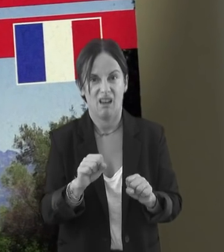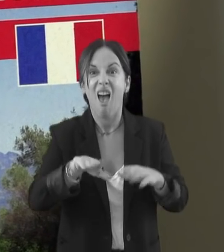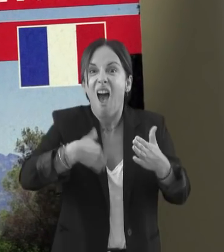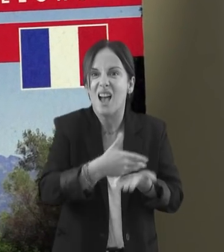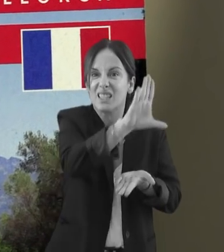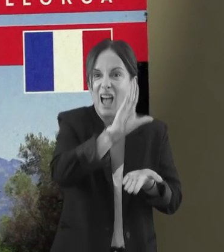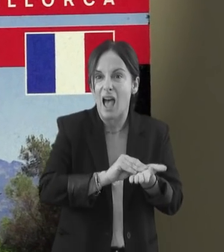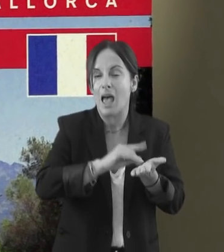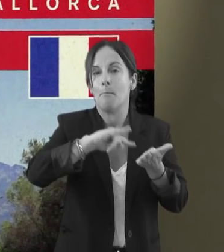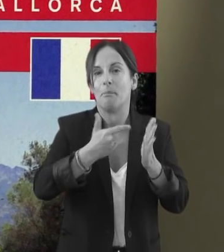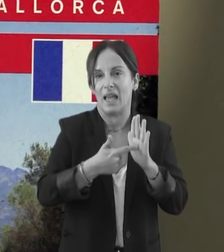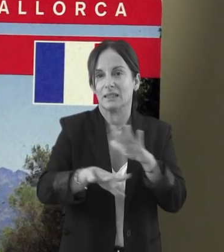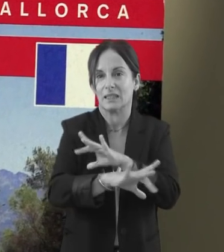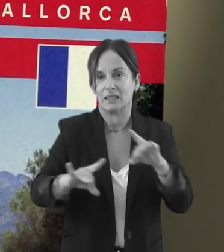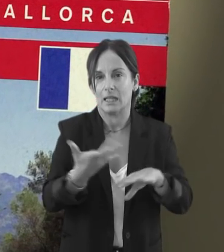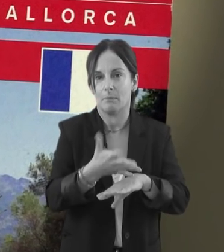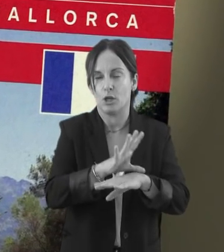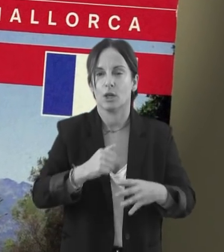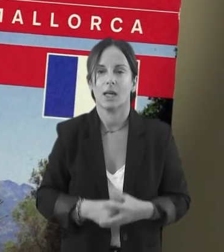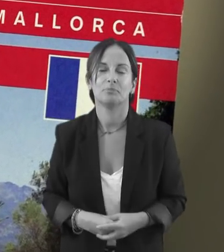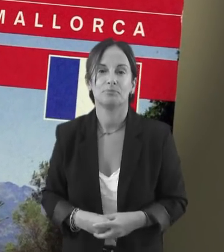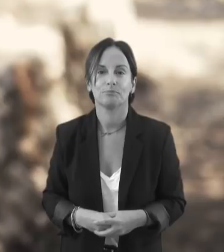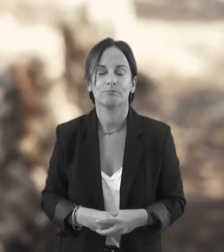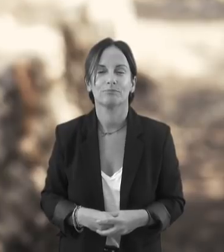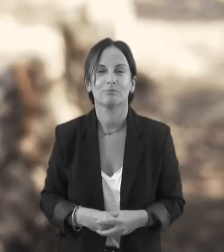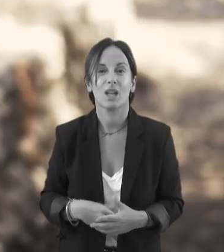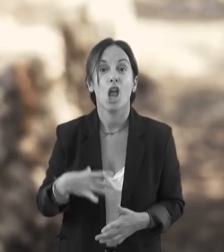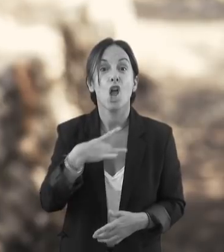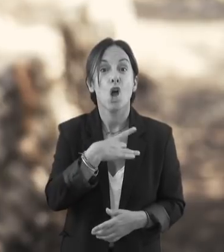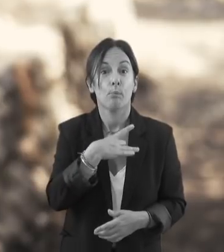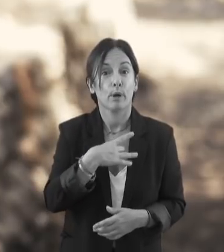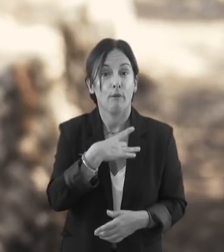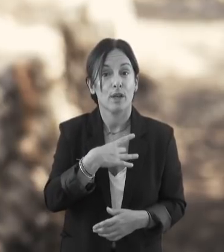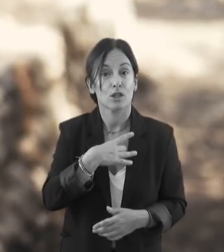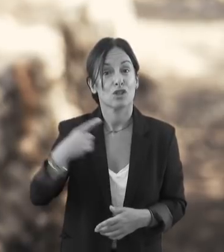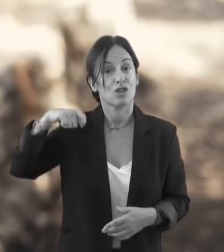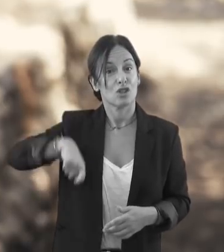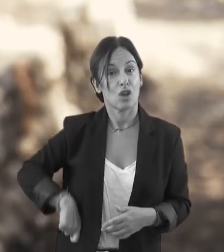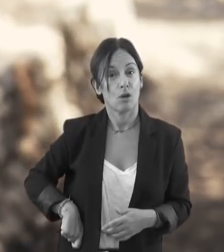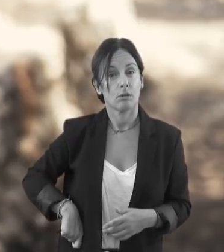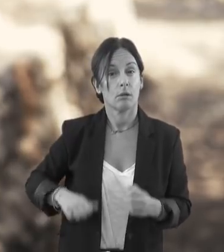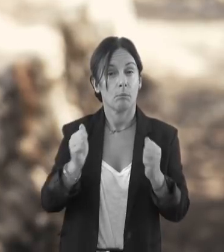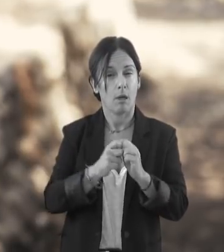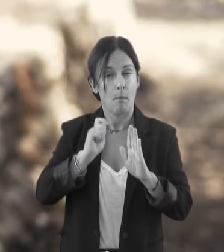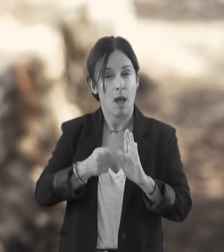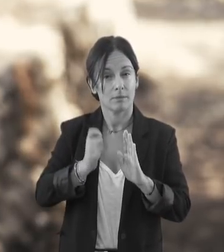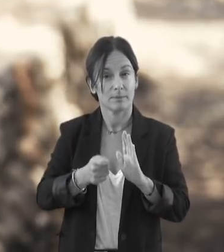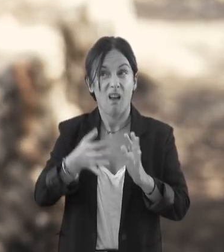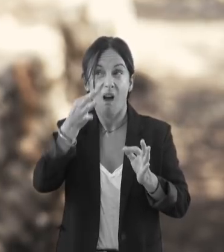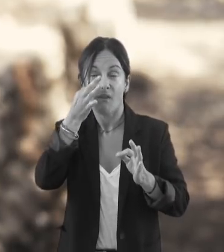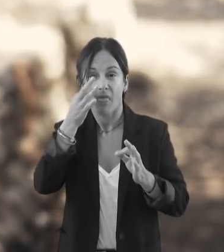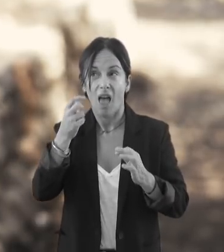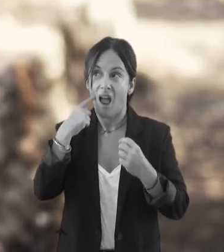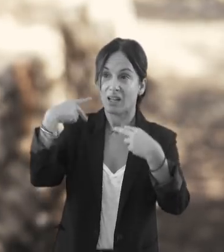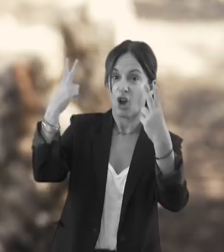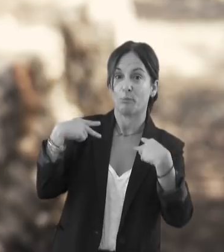de patrimoni de pedra en sec. Una altra de les coses que se va fer era m'on adonar en compte de que clar, hi